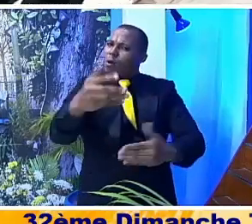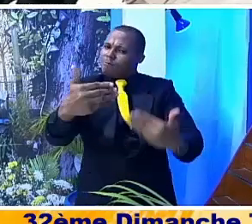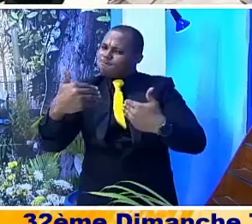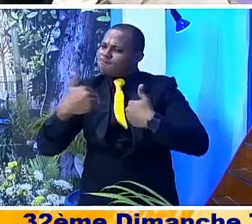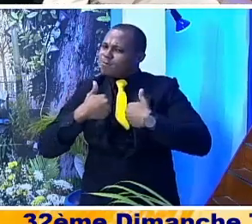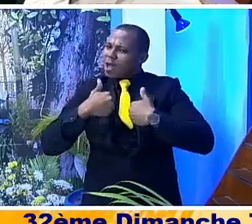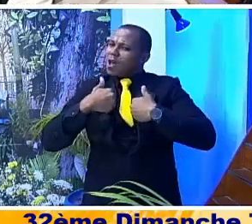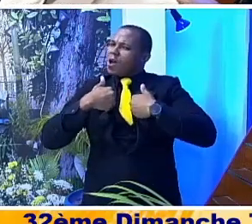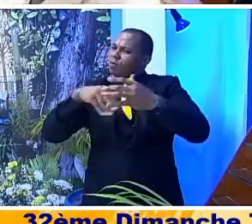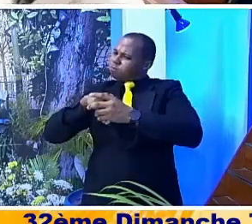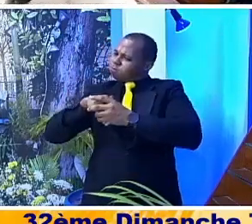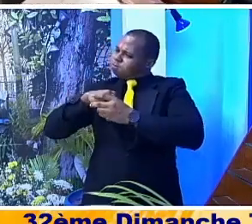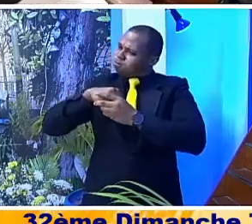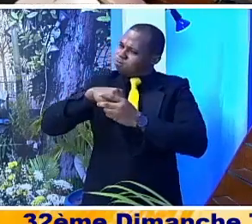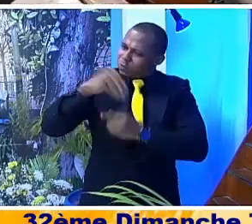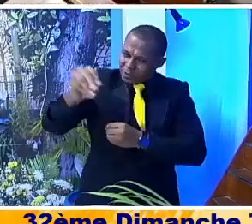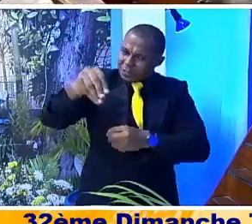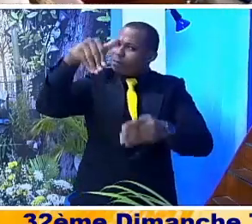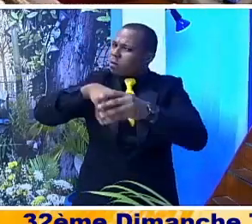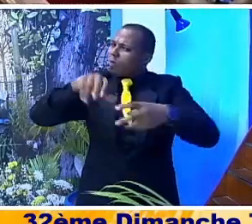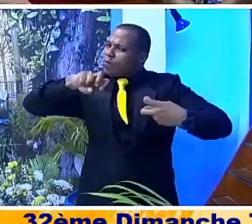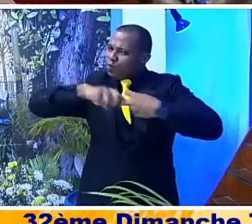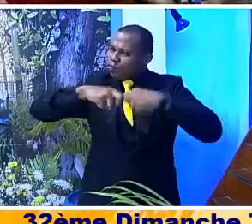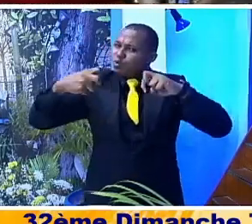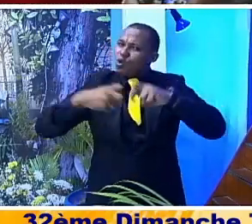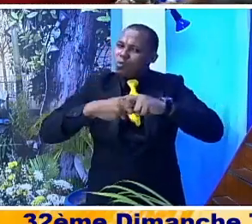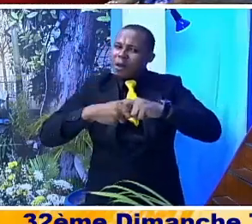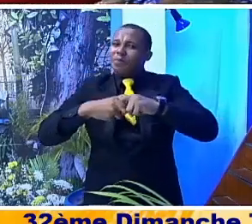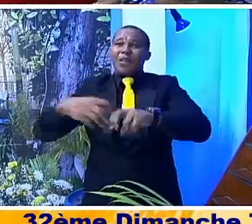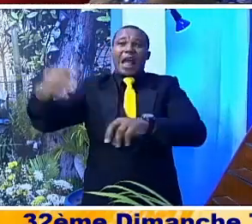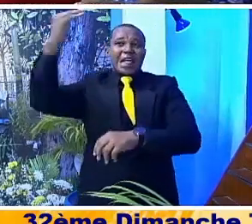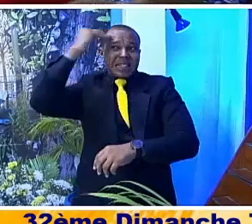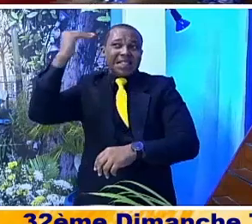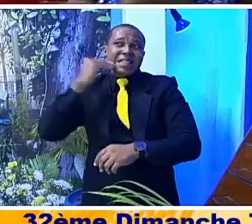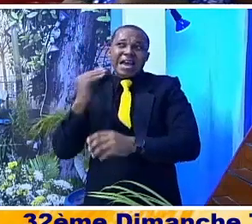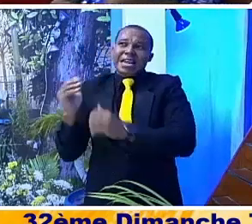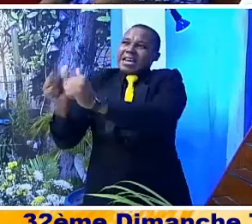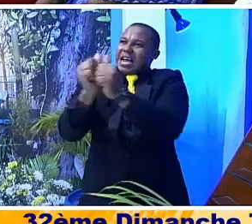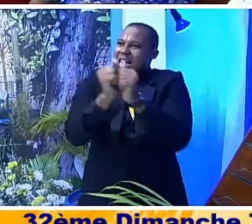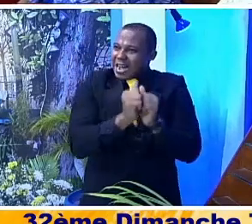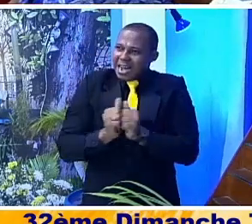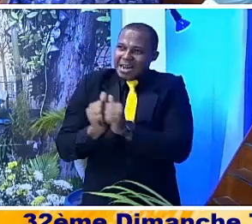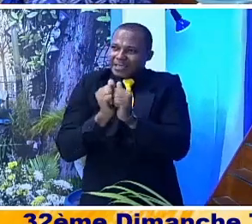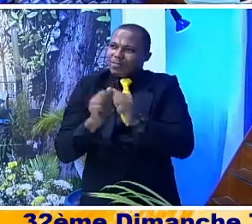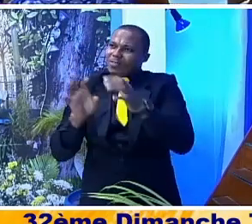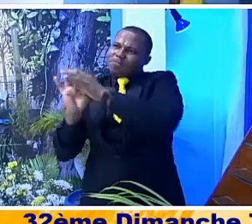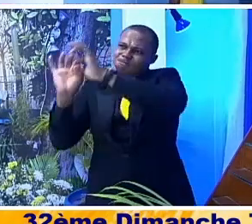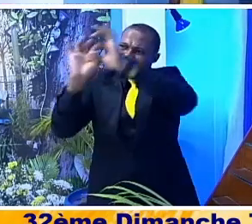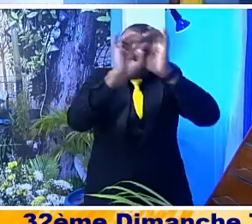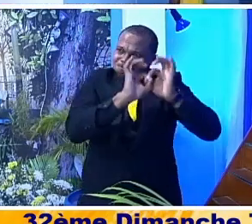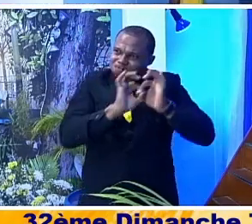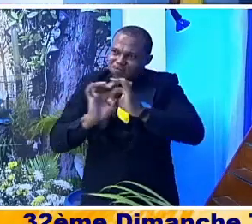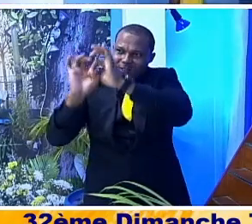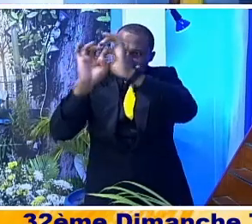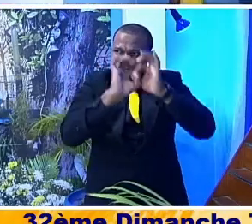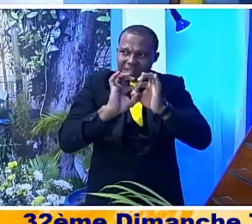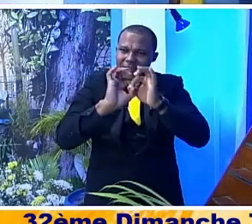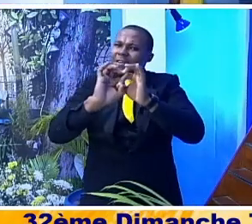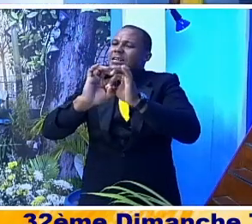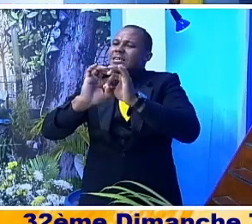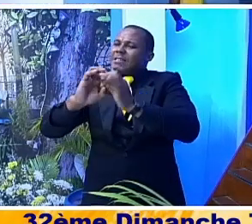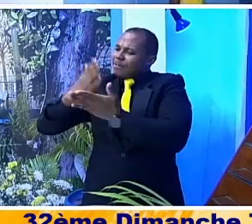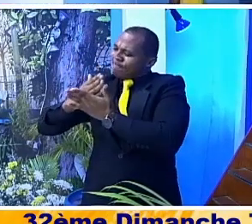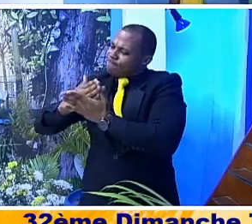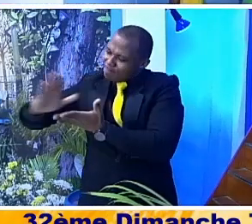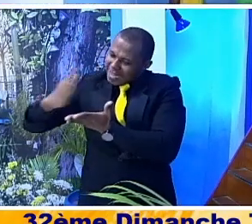nous sortir dans sa niéa, c'est être ensemble, c'est solidarité, c'est